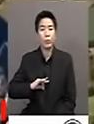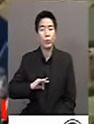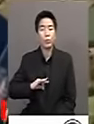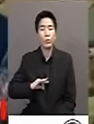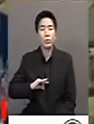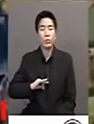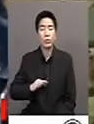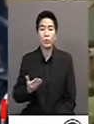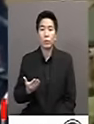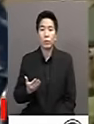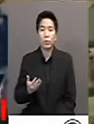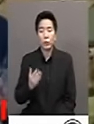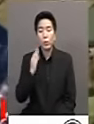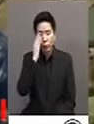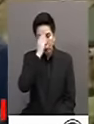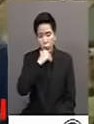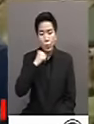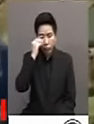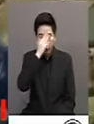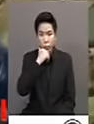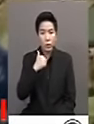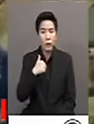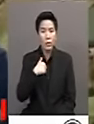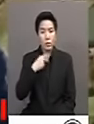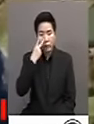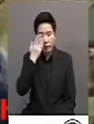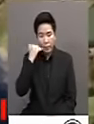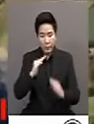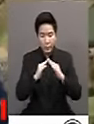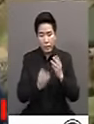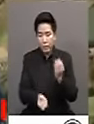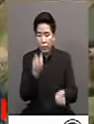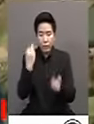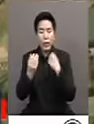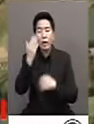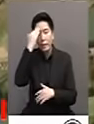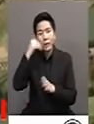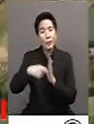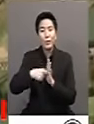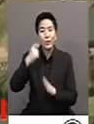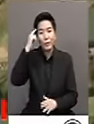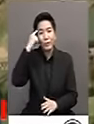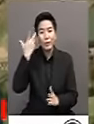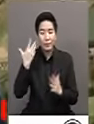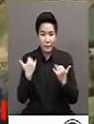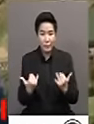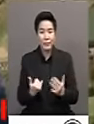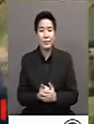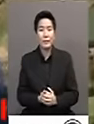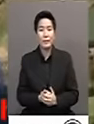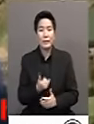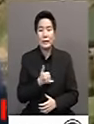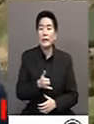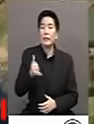ก็รู้สึกก็คือมันก็สวยเนาะเราก็ไม่รู้เขาจะรื้อทำไมแต่ความคิดของเราเนาะ อันนี้ได้ขึ้นไปข้างบนยังคะ